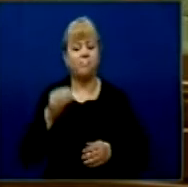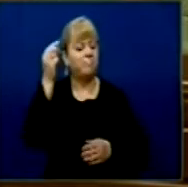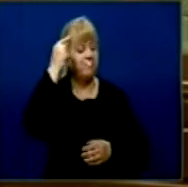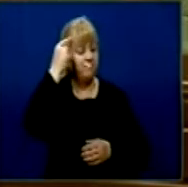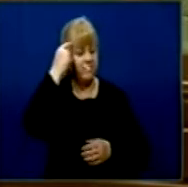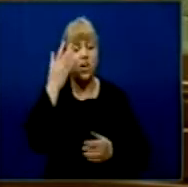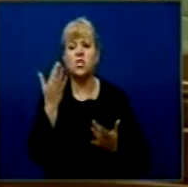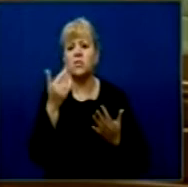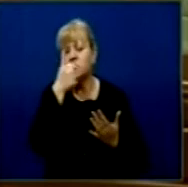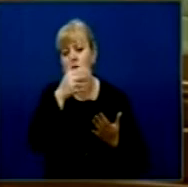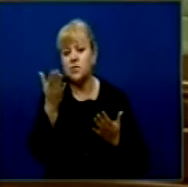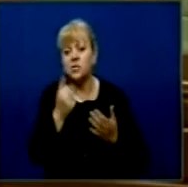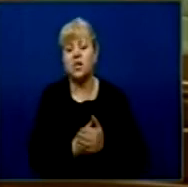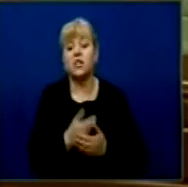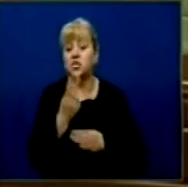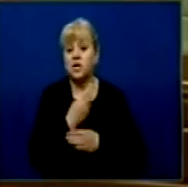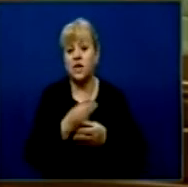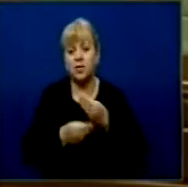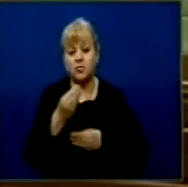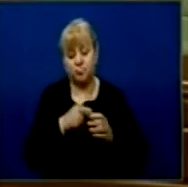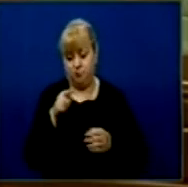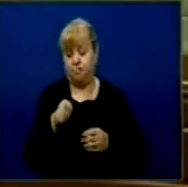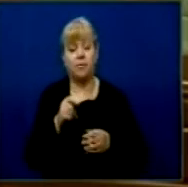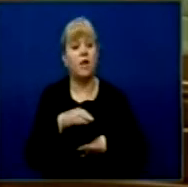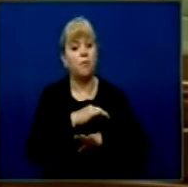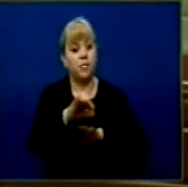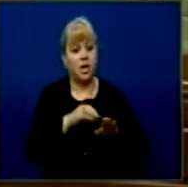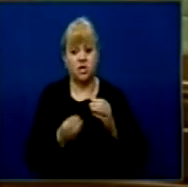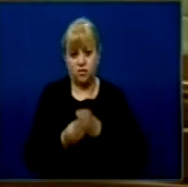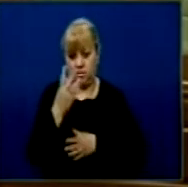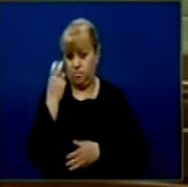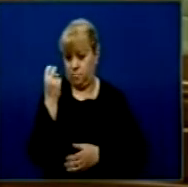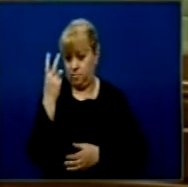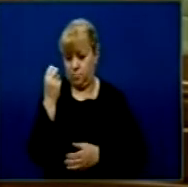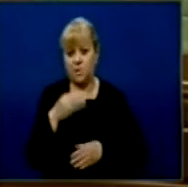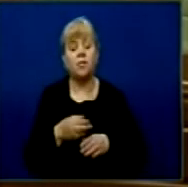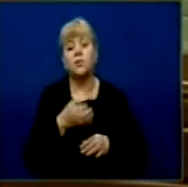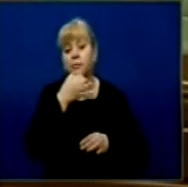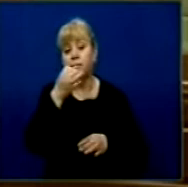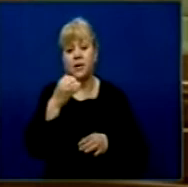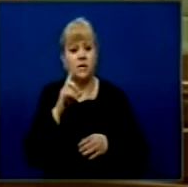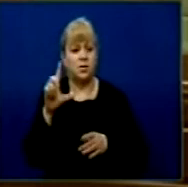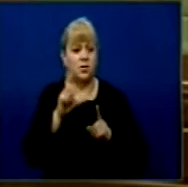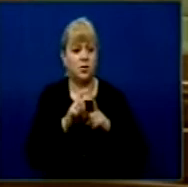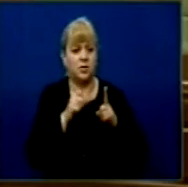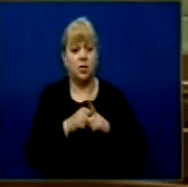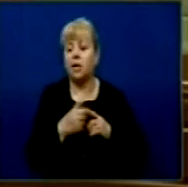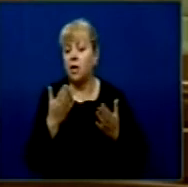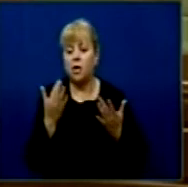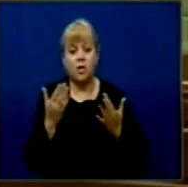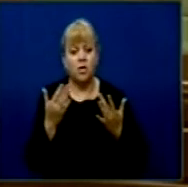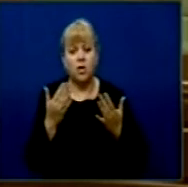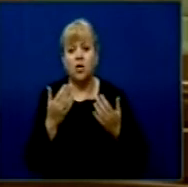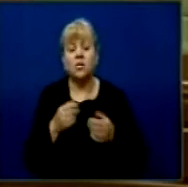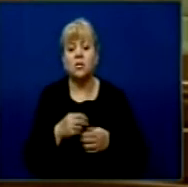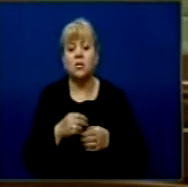çka është ekonomia dhe çka është shteti. Për shkak se këtu nisi me projektin zhvillimor për Prishtinën. Pra është një pyetje gjithë demokratike, a ka gjë